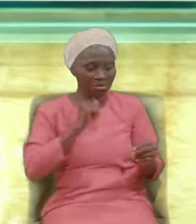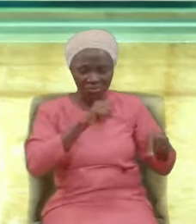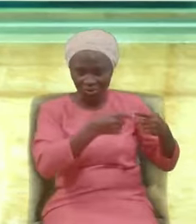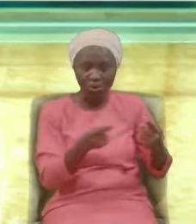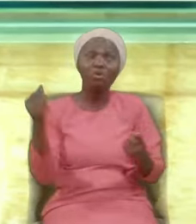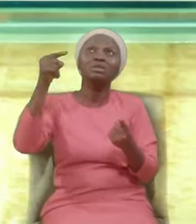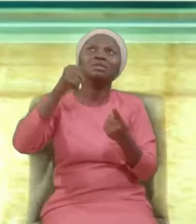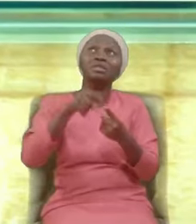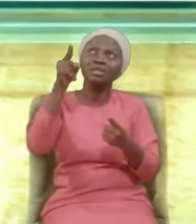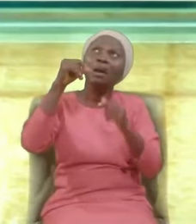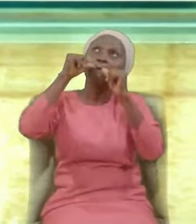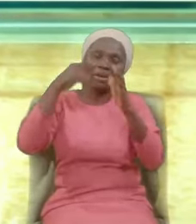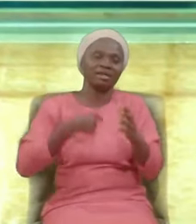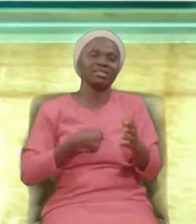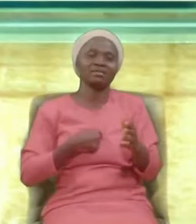soir.